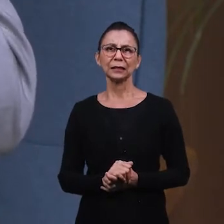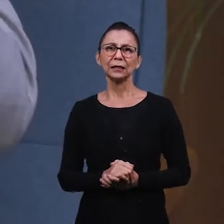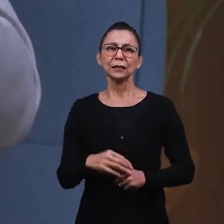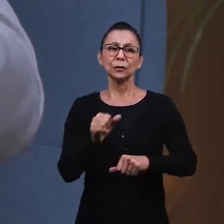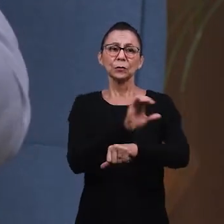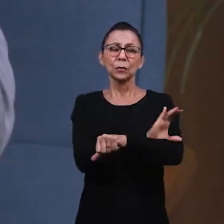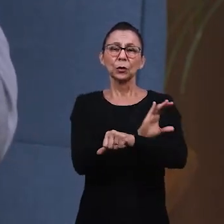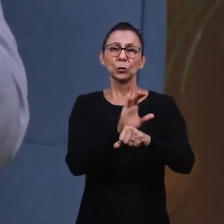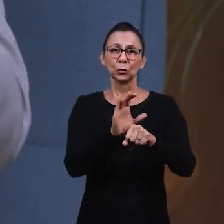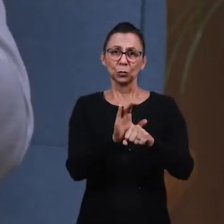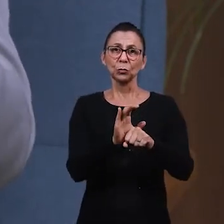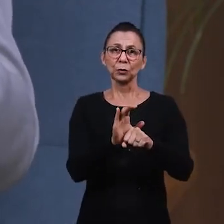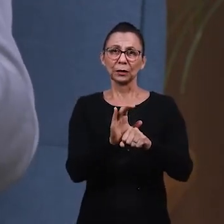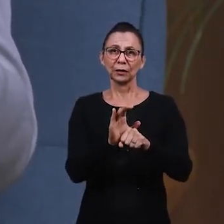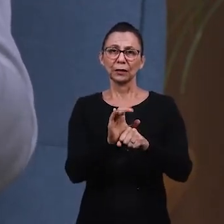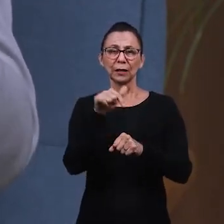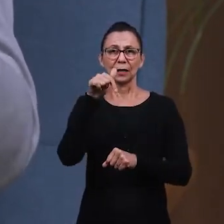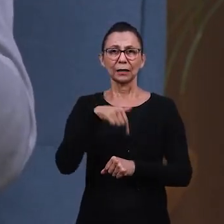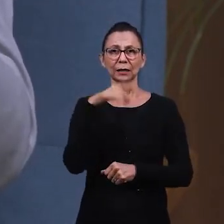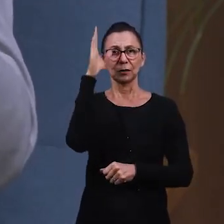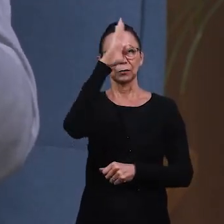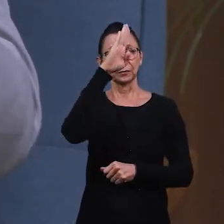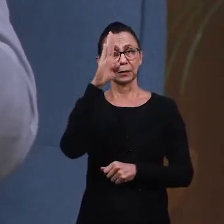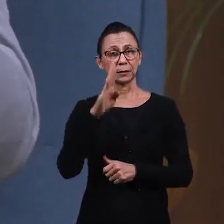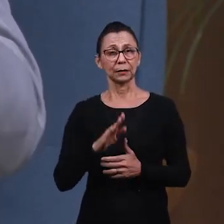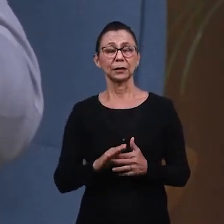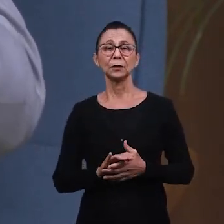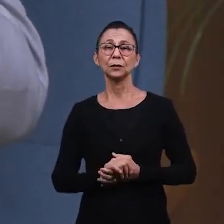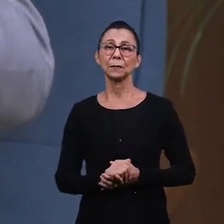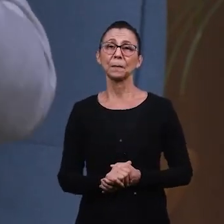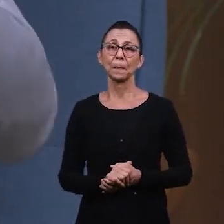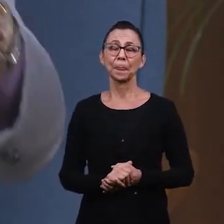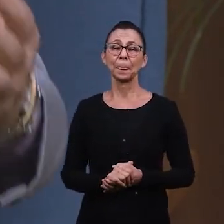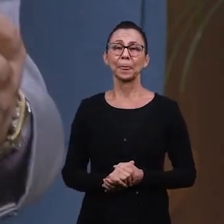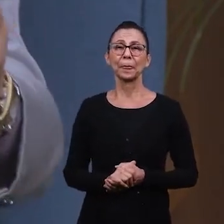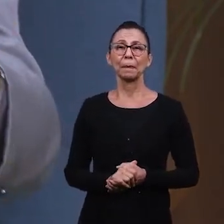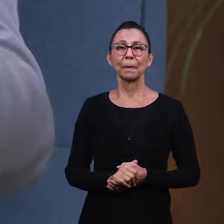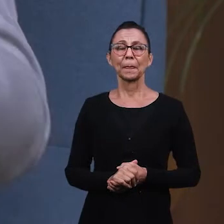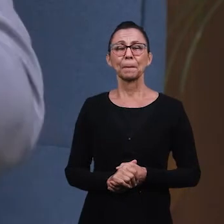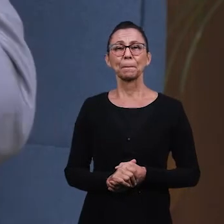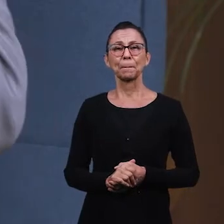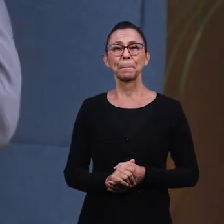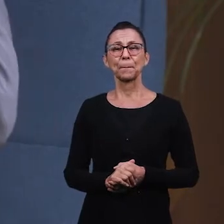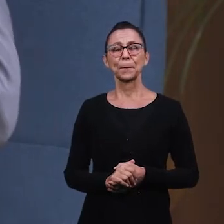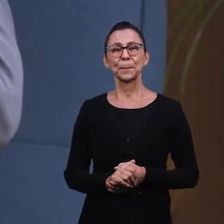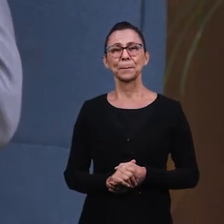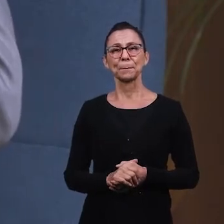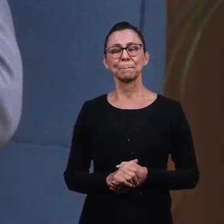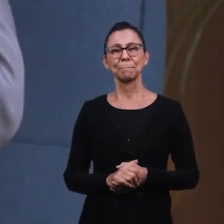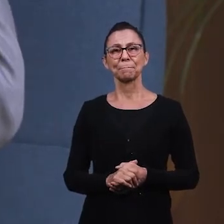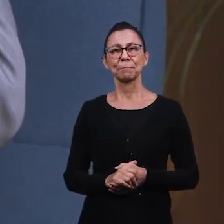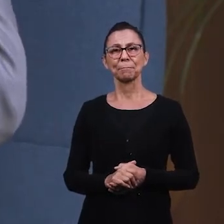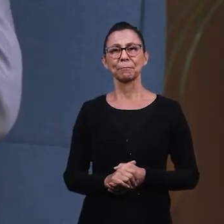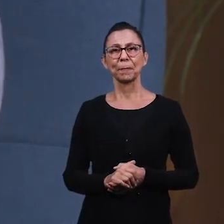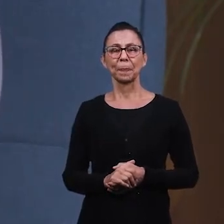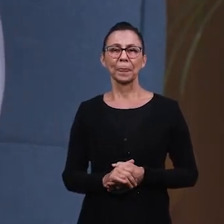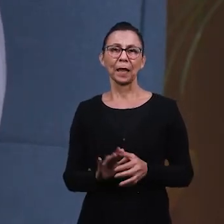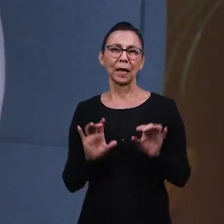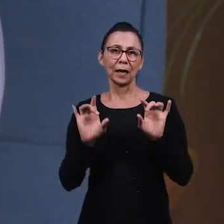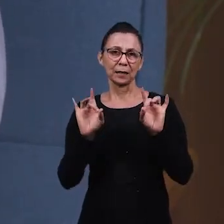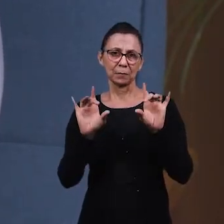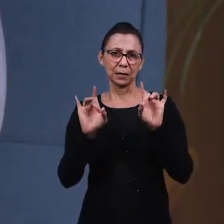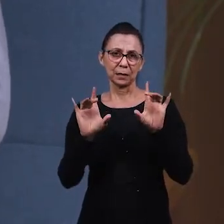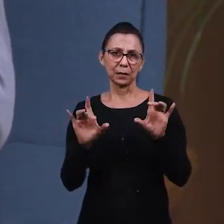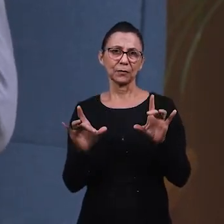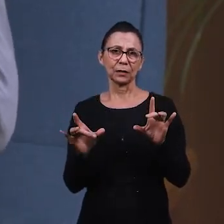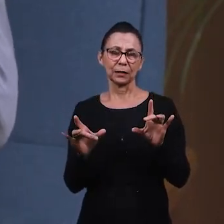noces, de fêtes, naturellement, que nous ici, au Brésil, la culture occidentale a